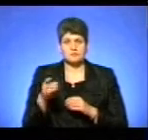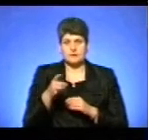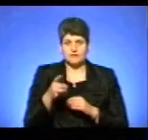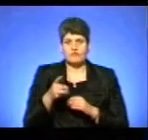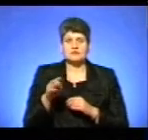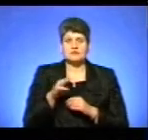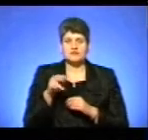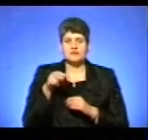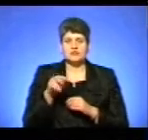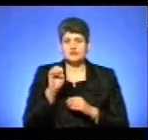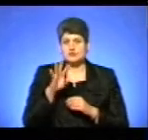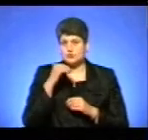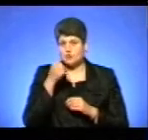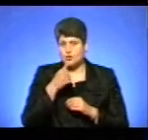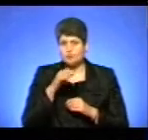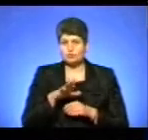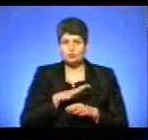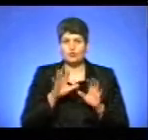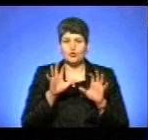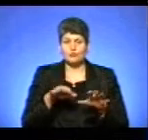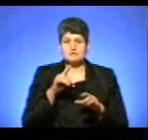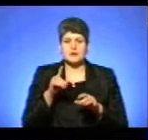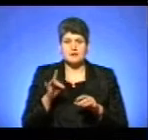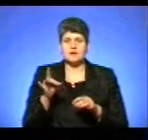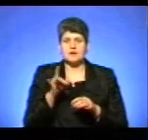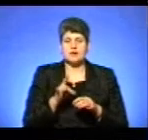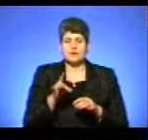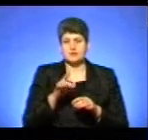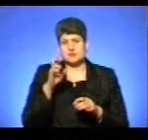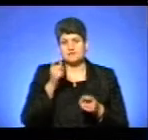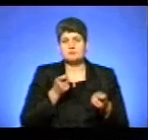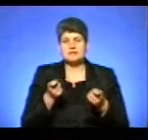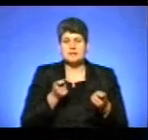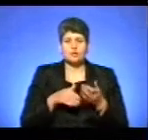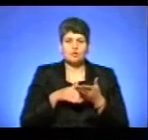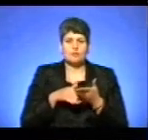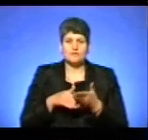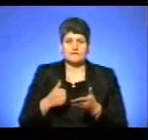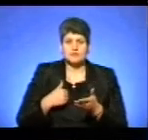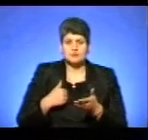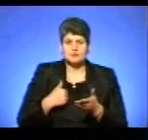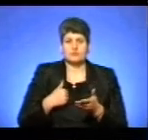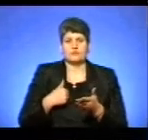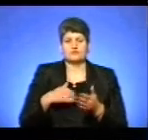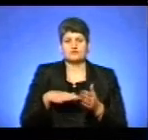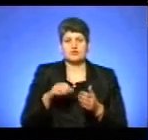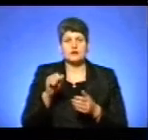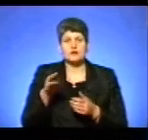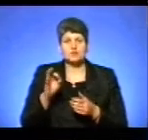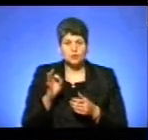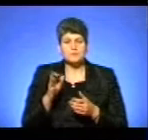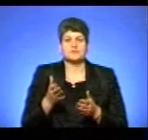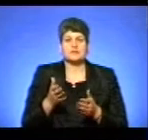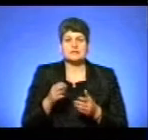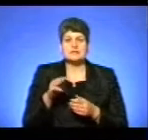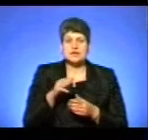травні 2014 року був головою Збаразької районної державної адміністрації. Допомагав військовим у зоні АТО як волонтер. З